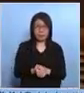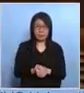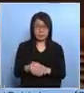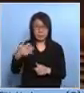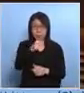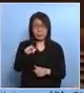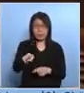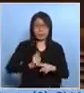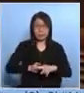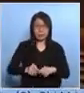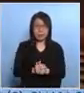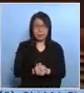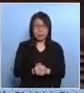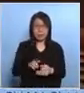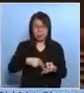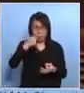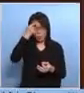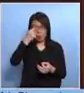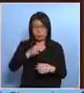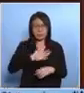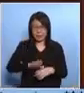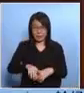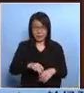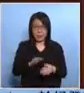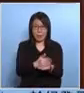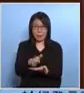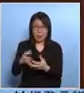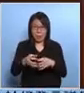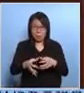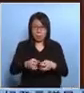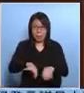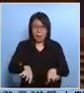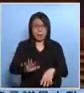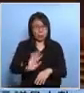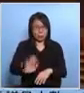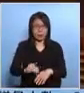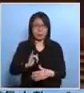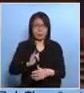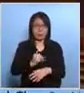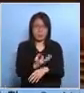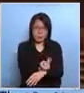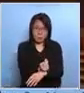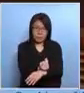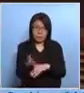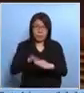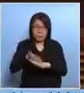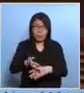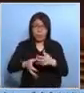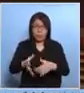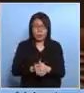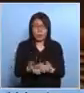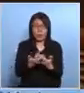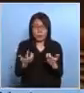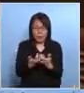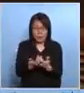主席你真係有啊！梁君彦喺度，你哋洗驚流會。今次啊，半個鐘就復翻個會啦。啊，點兩次人數